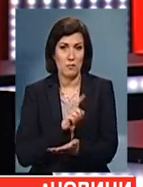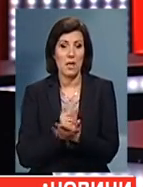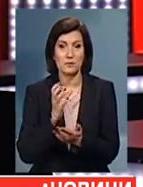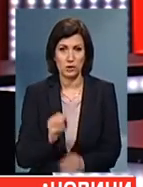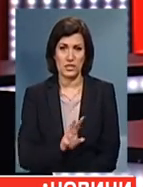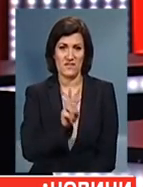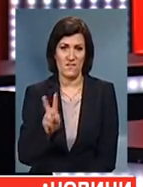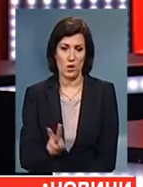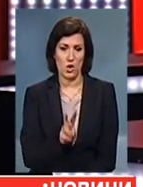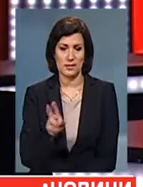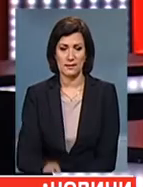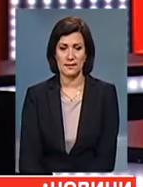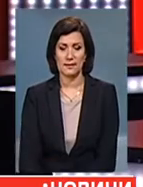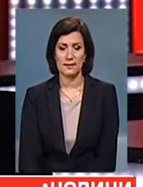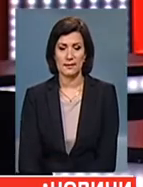іще 2 години.